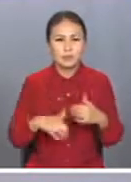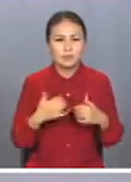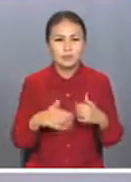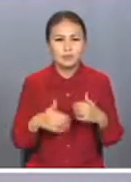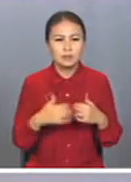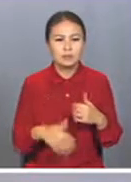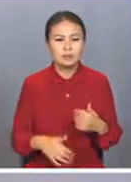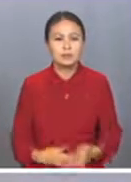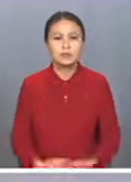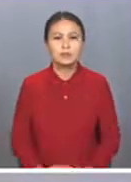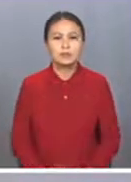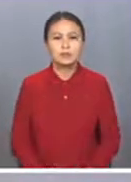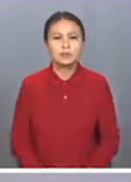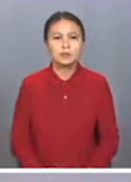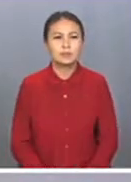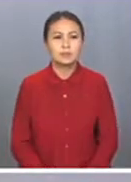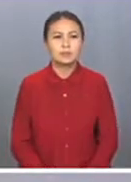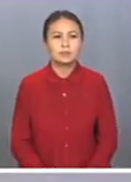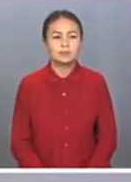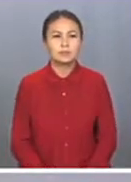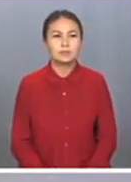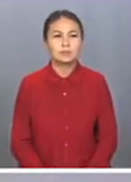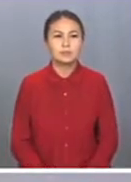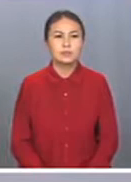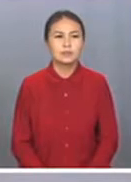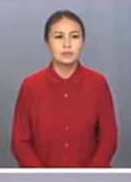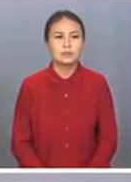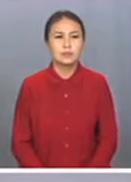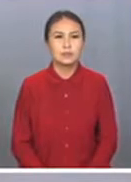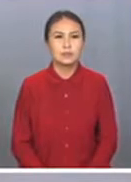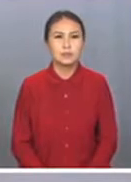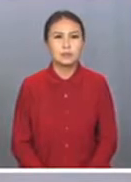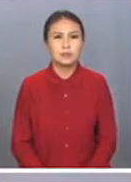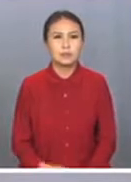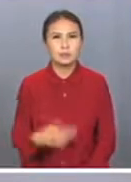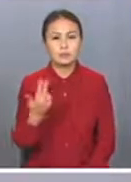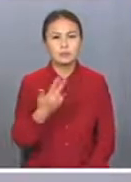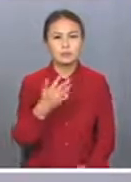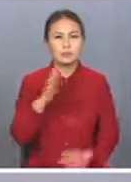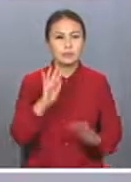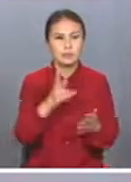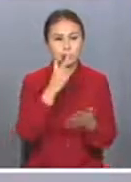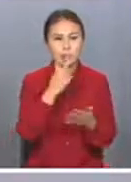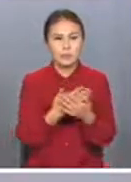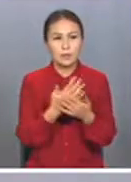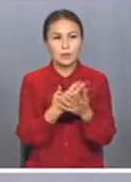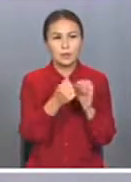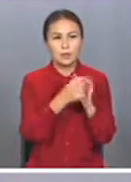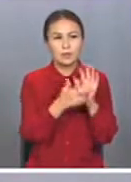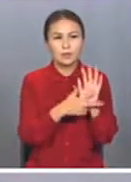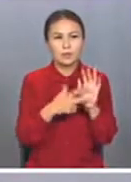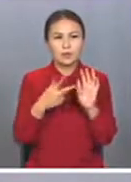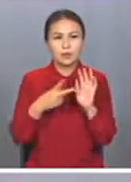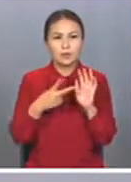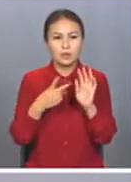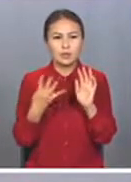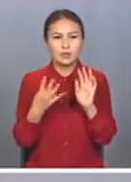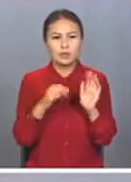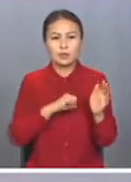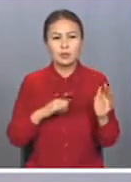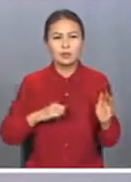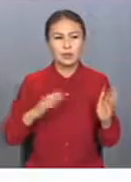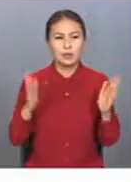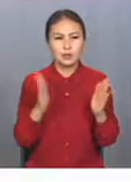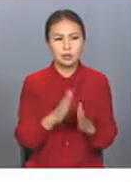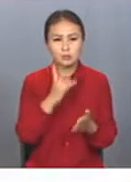42'ye teng. Şimdi 3-cü jağdayı qarastıraq. Mesela 18 ben 24'ün en kişi ortağı eselegini